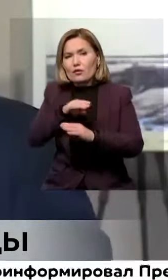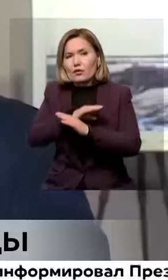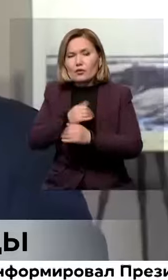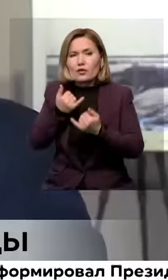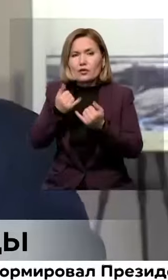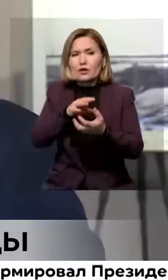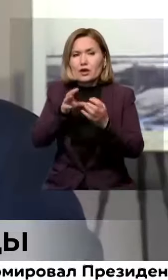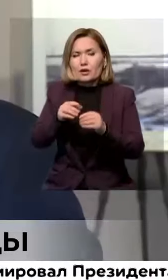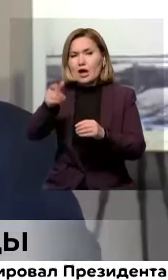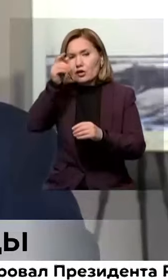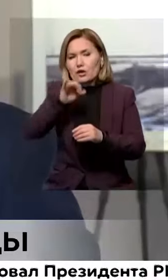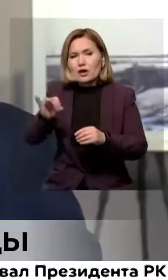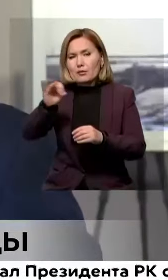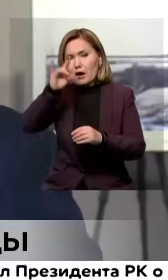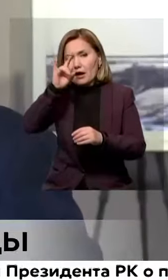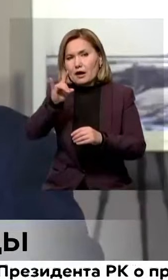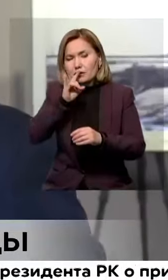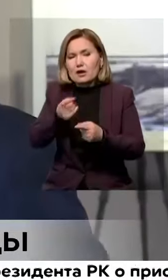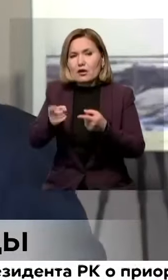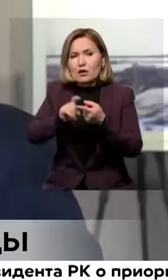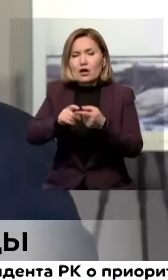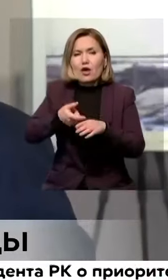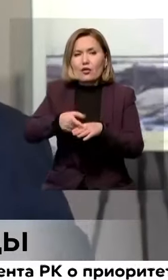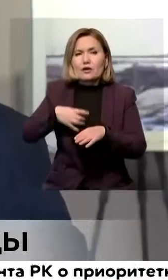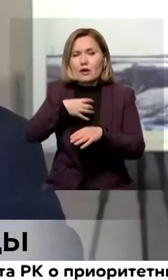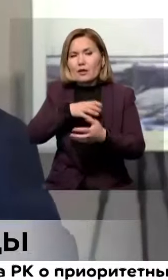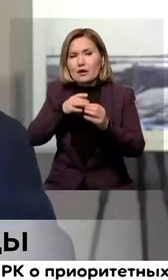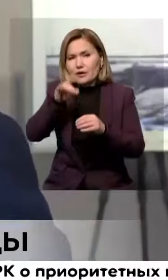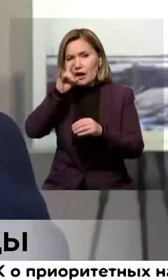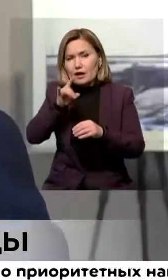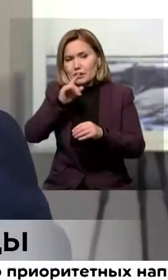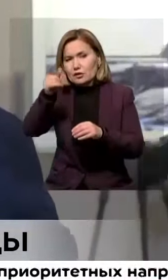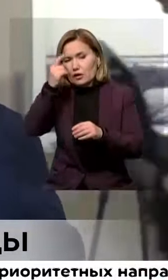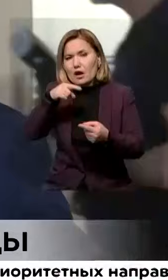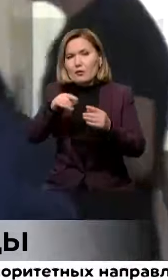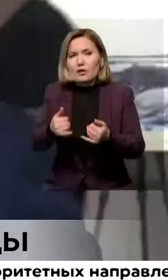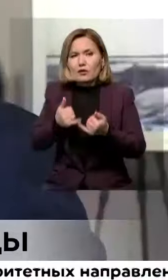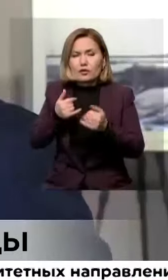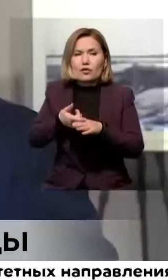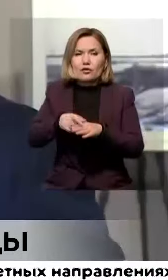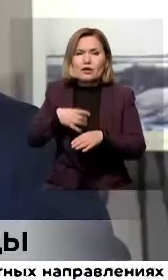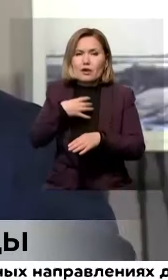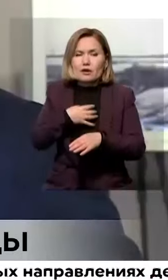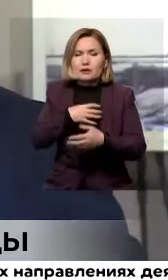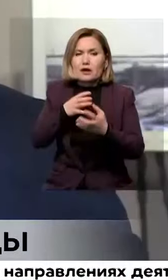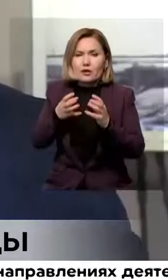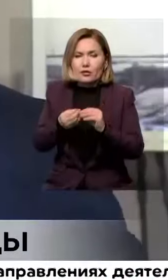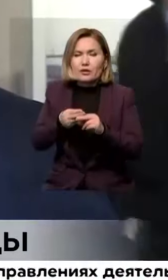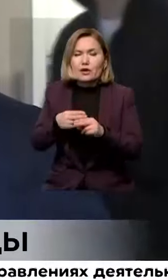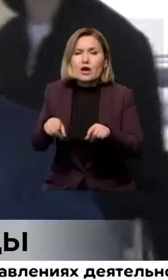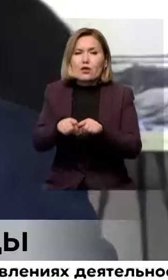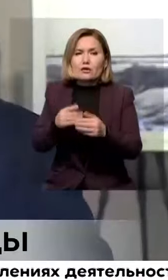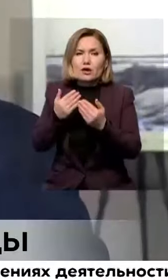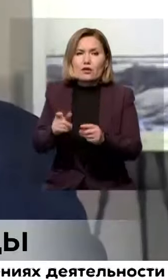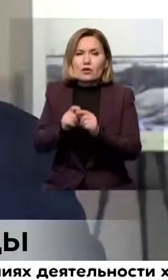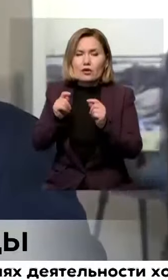отырмыз. Түркияның тарихы қазақ халқы үшін қандай маңызды болса, Қазақстан тарихы түріктер үшін де сондай маңызды. Сол себепті осындай